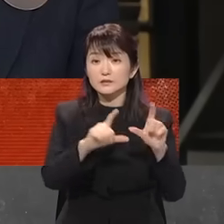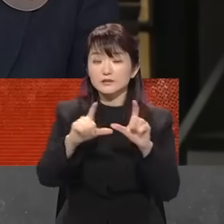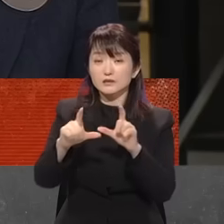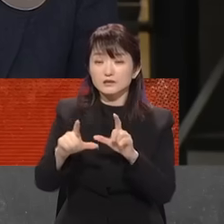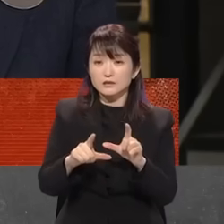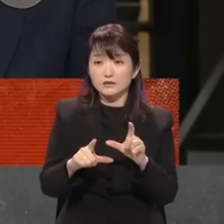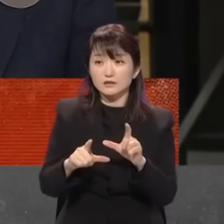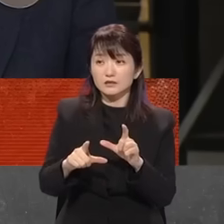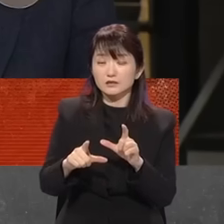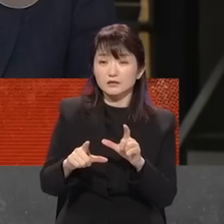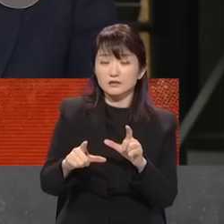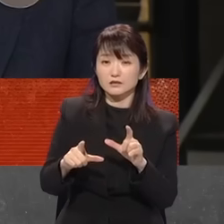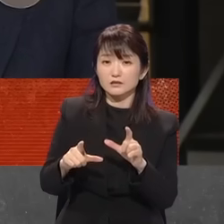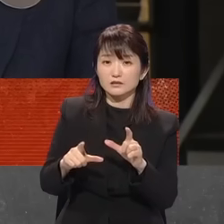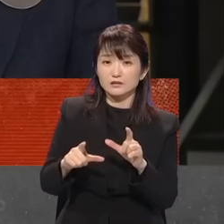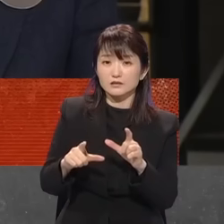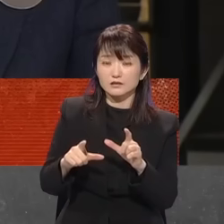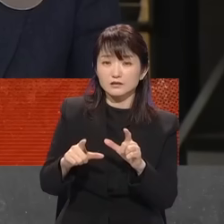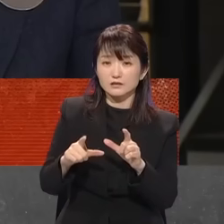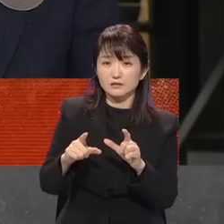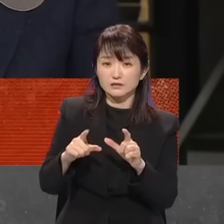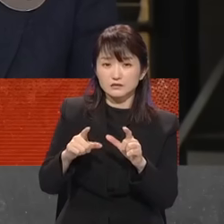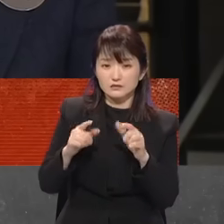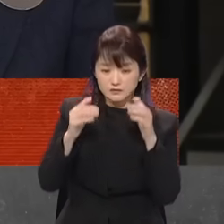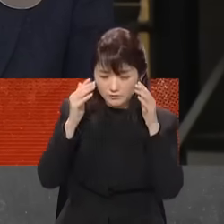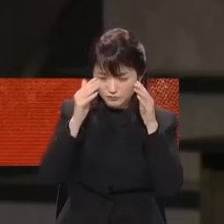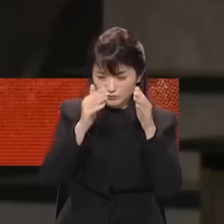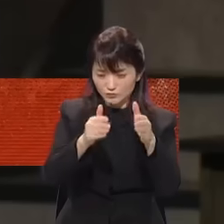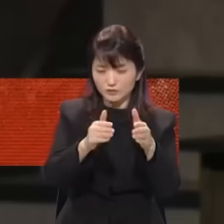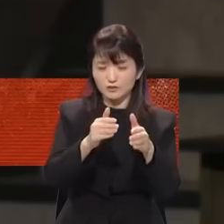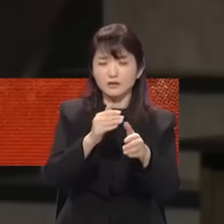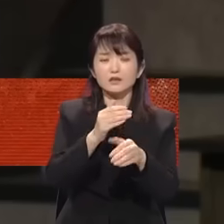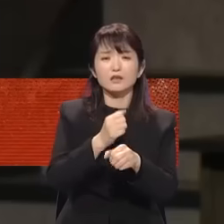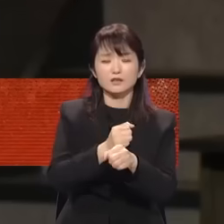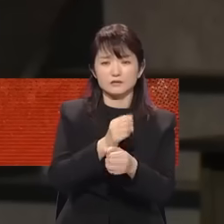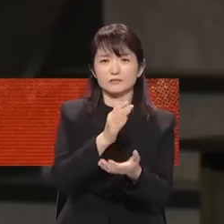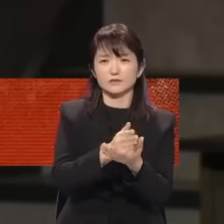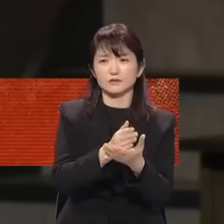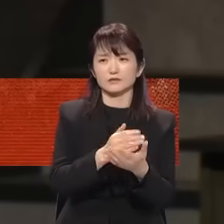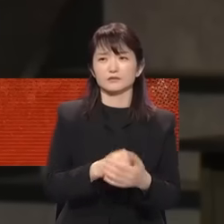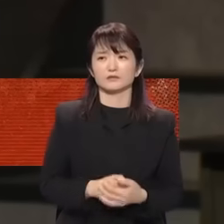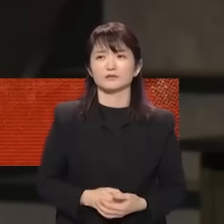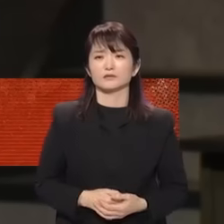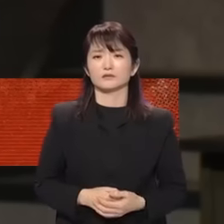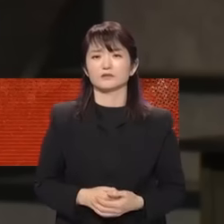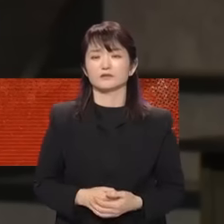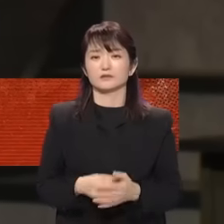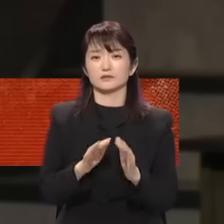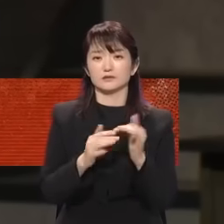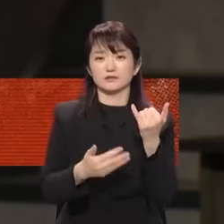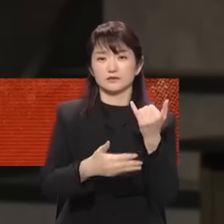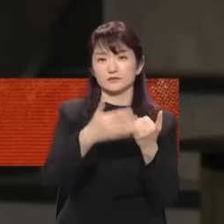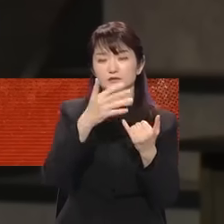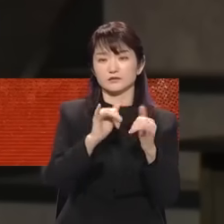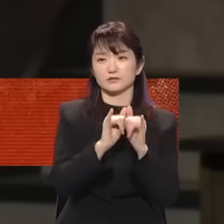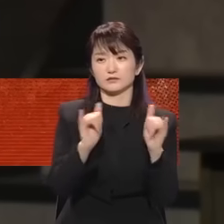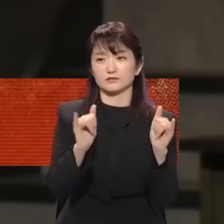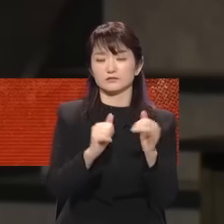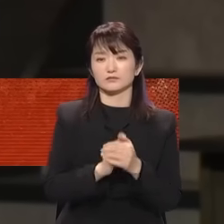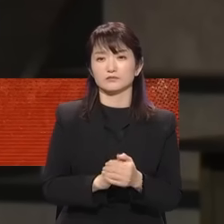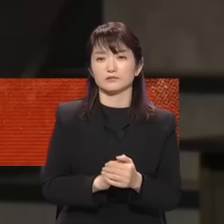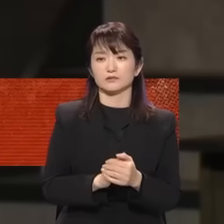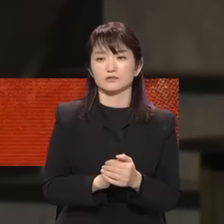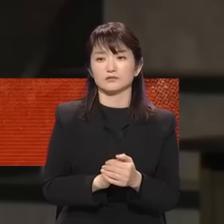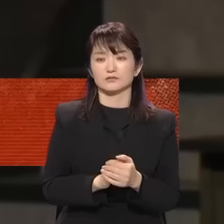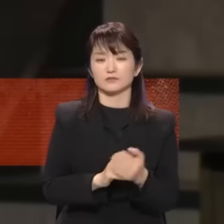그게 이제 유튜브에게 호감을 가지고 있는 분들은 그 유튜브를 갖다 시청을 하시면 됩니다 참 요즘 유튜브를 그 여성 같은 경우는